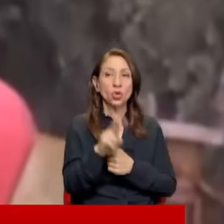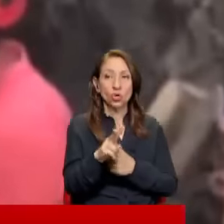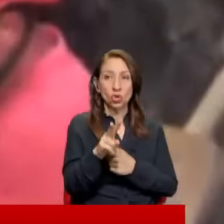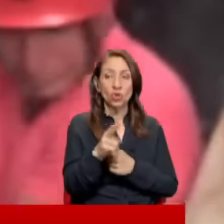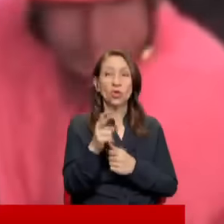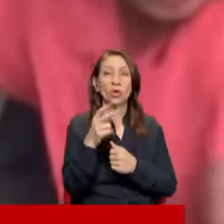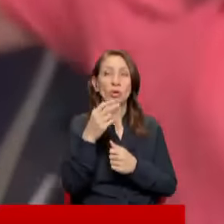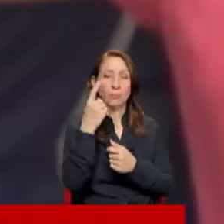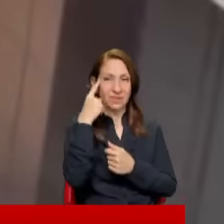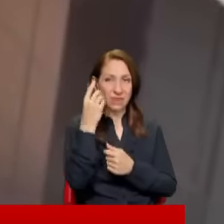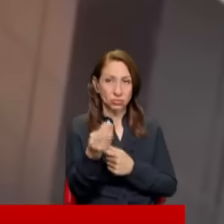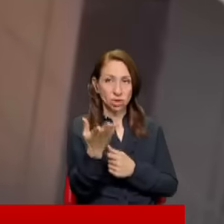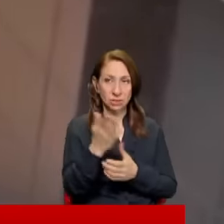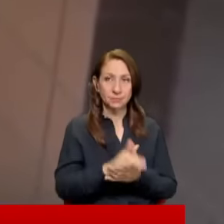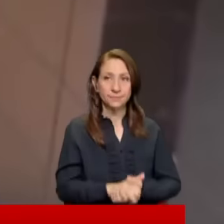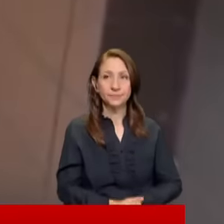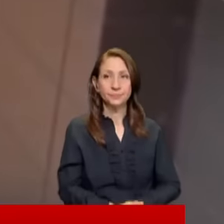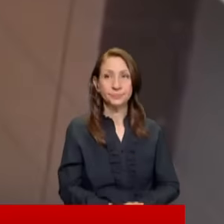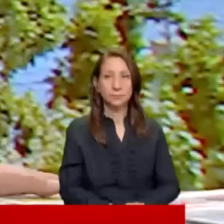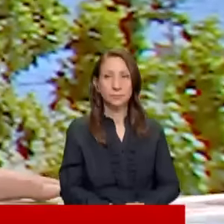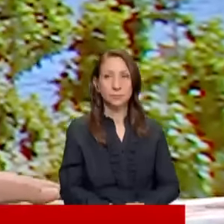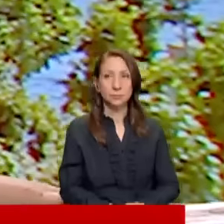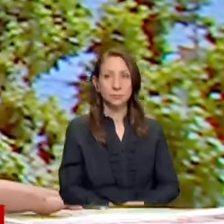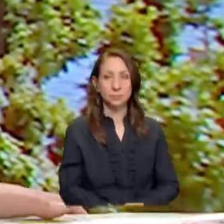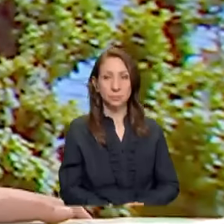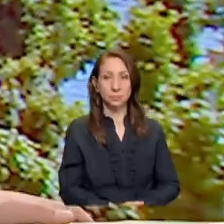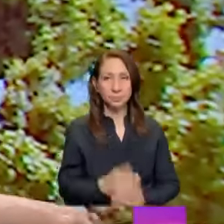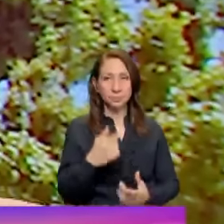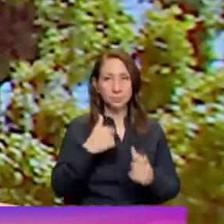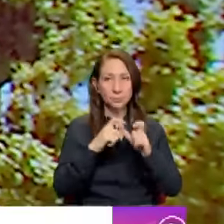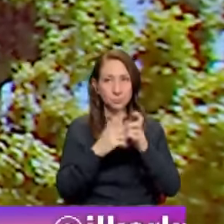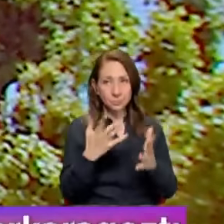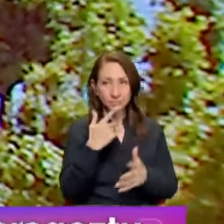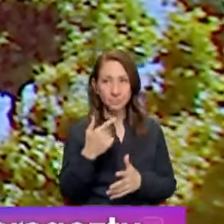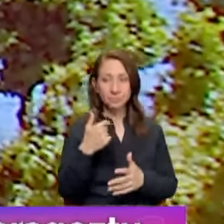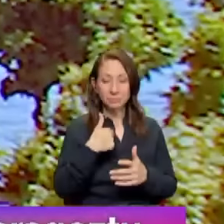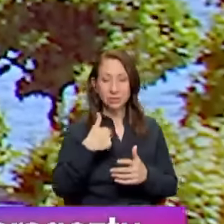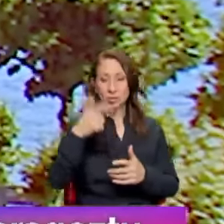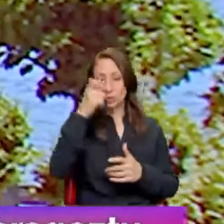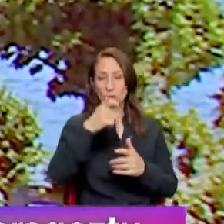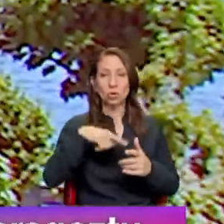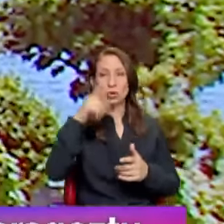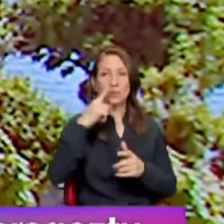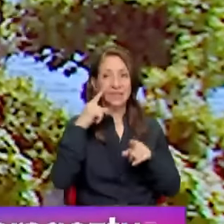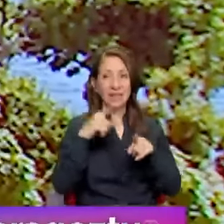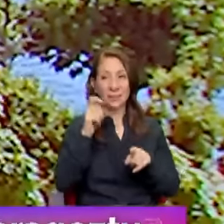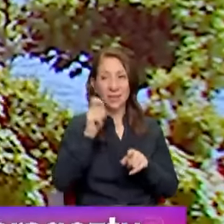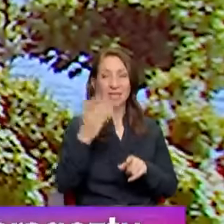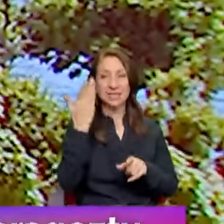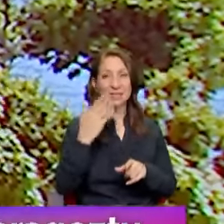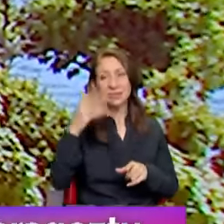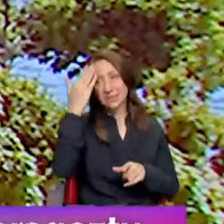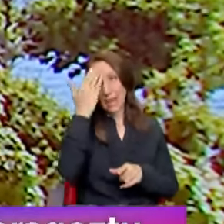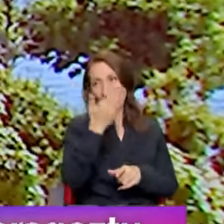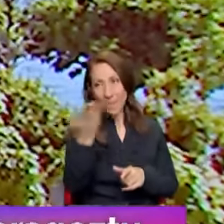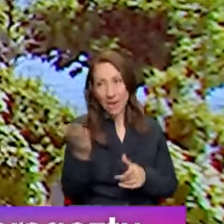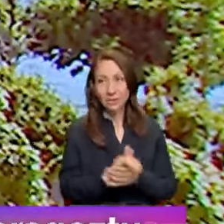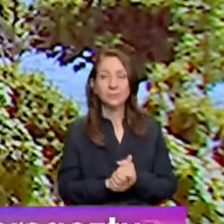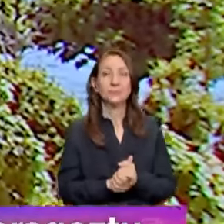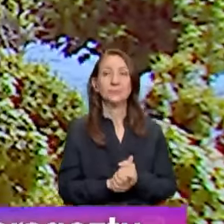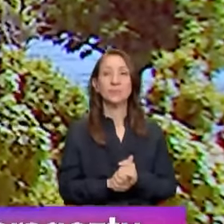kaybettiği belirtilmişti bize günaydın diyen bizi ve Türkiye'nin gündemini takip alan izleyicilerimize selamlarımızı